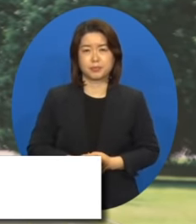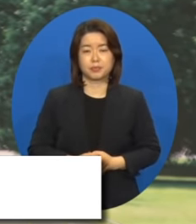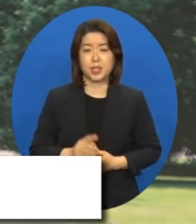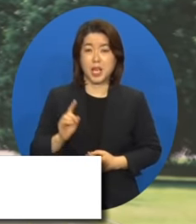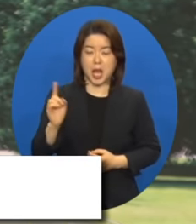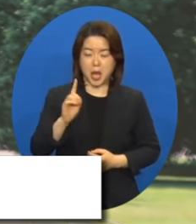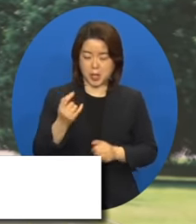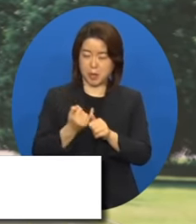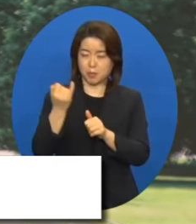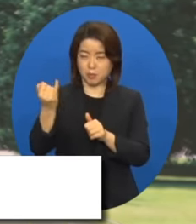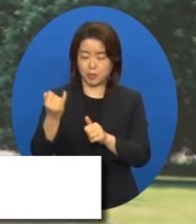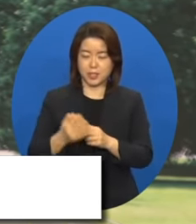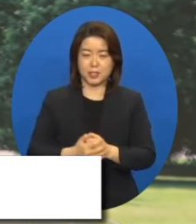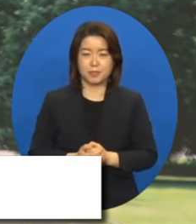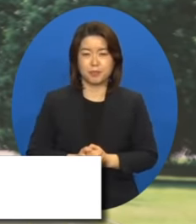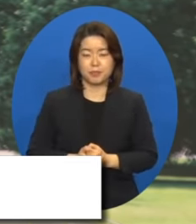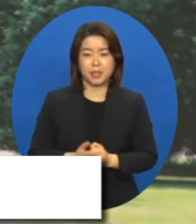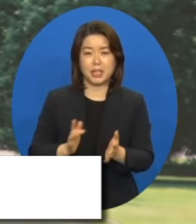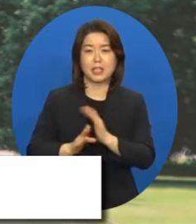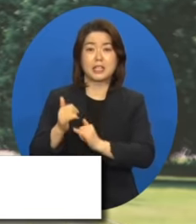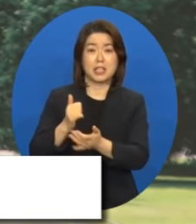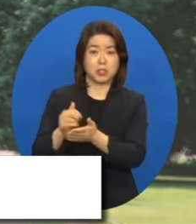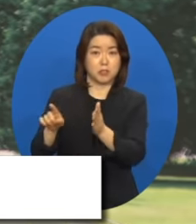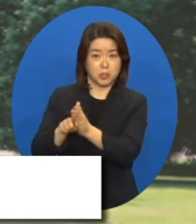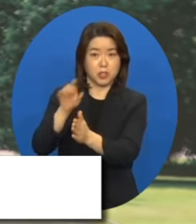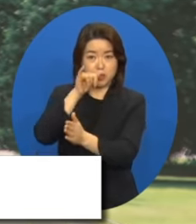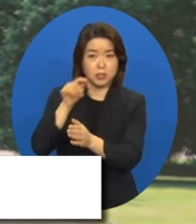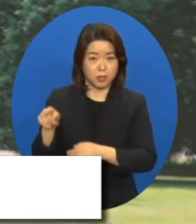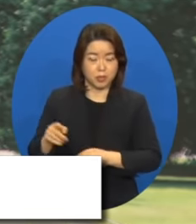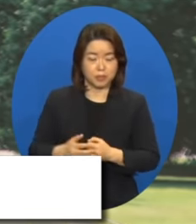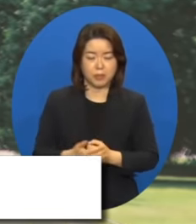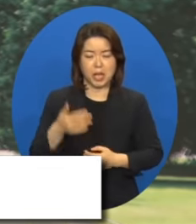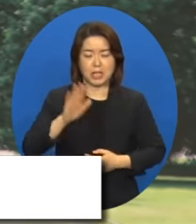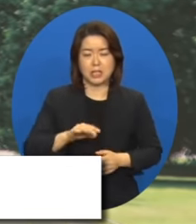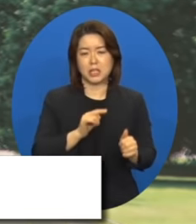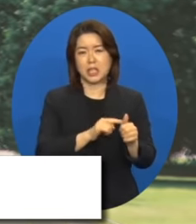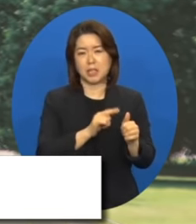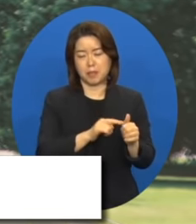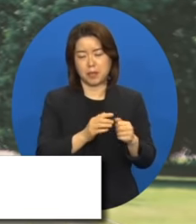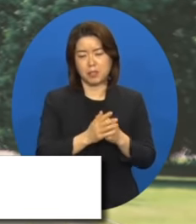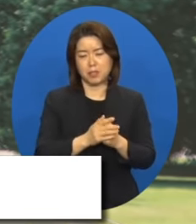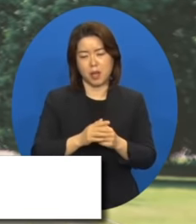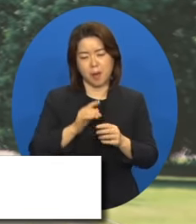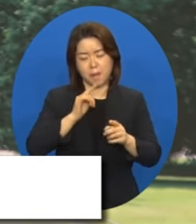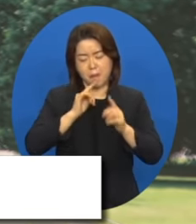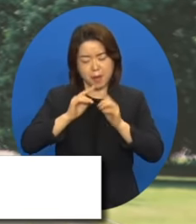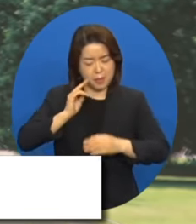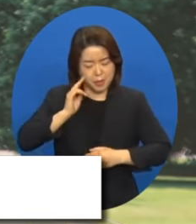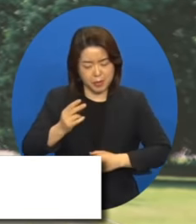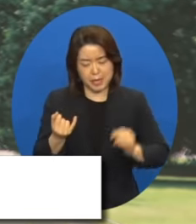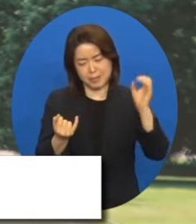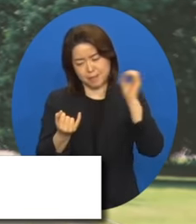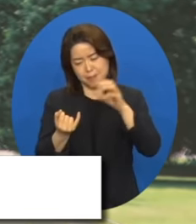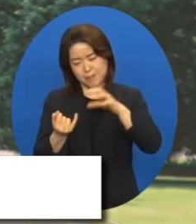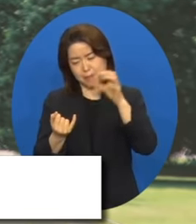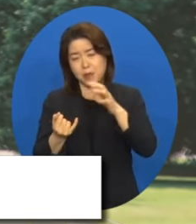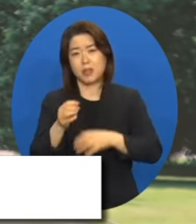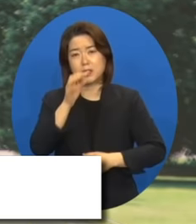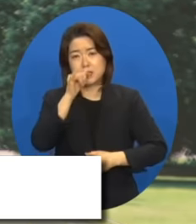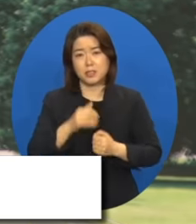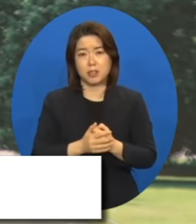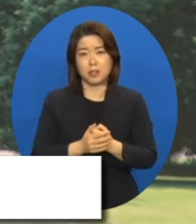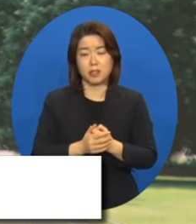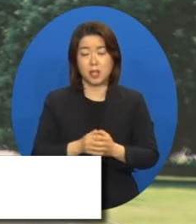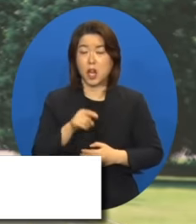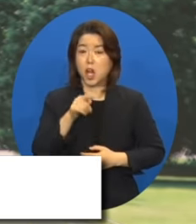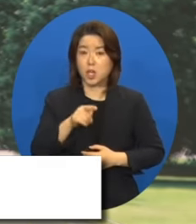어느 부인이 예수를 믿었습니다. 그런데 남편이 뭐 말할 수 없이 핍박을 하는 겁니다. 이런 것도